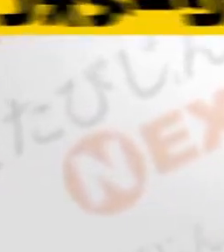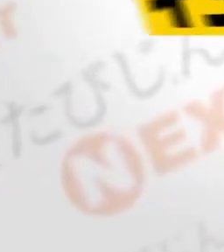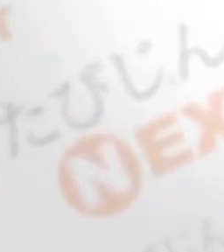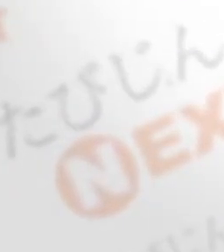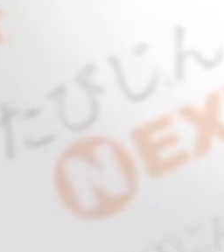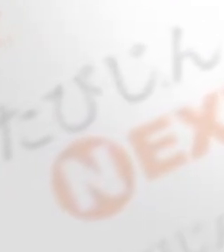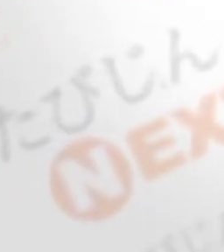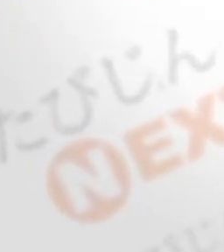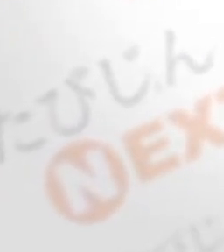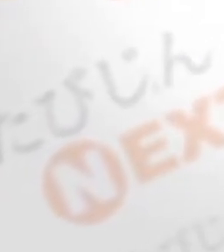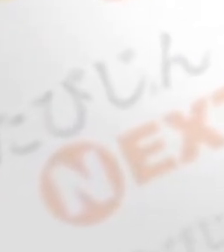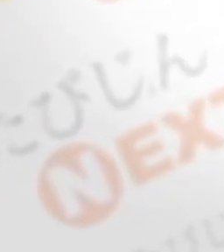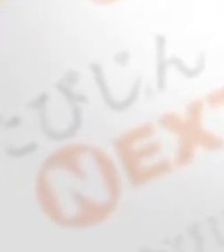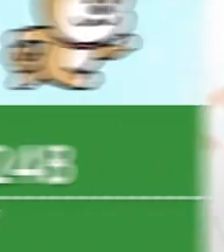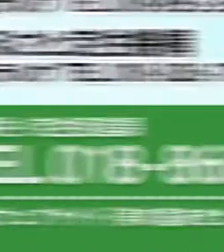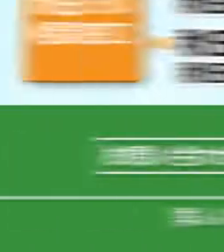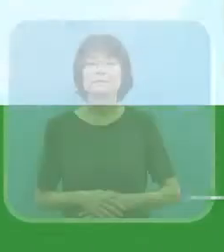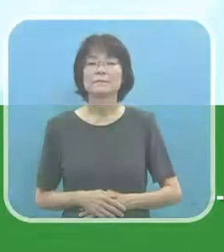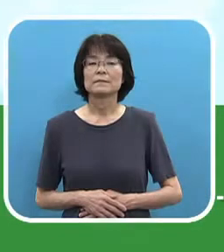ネクストインフォメーション。